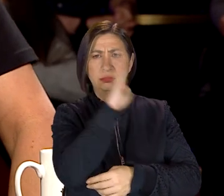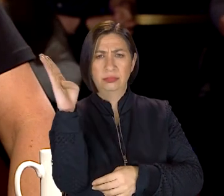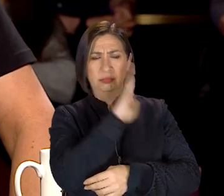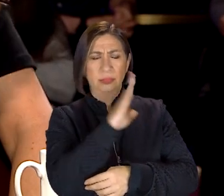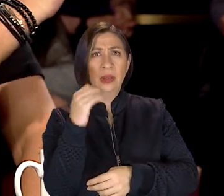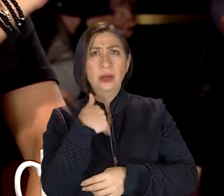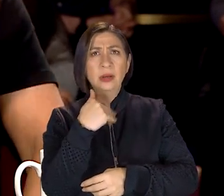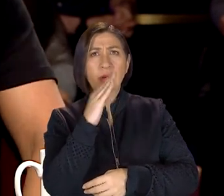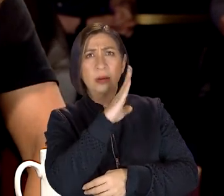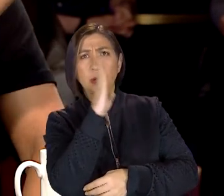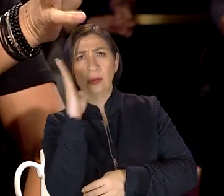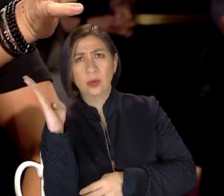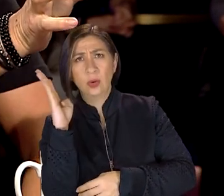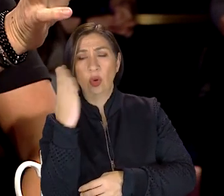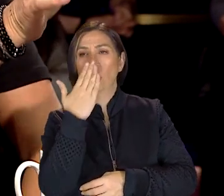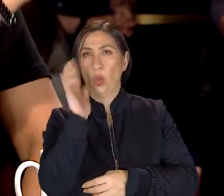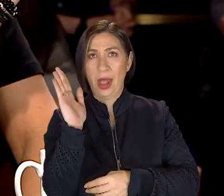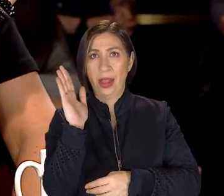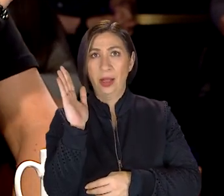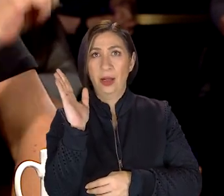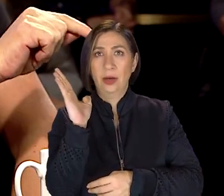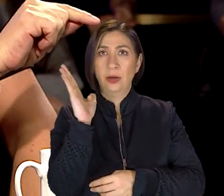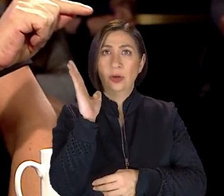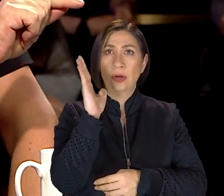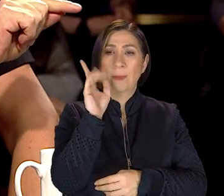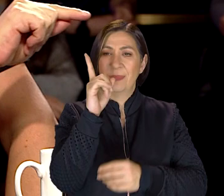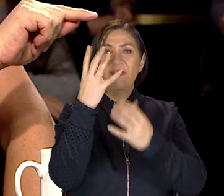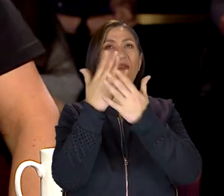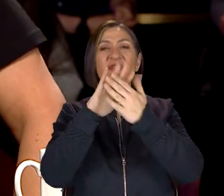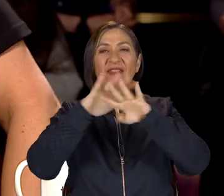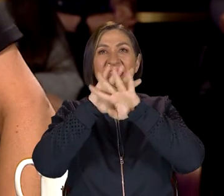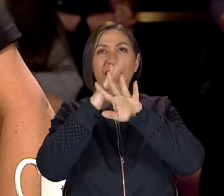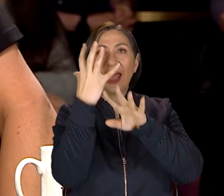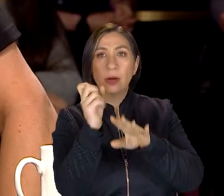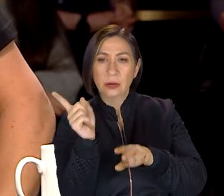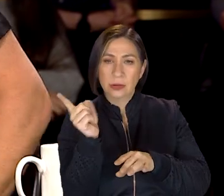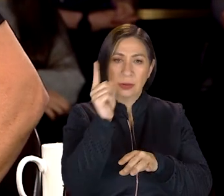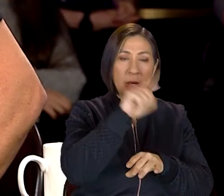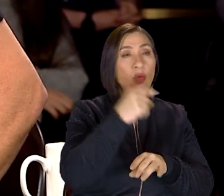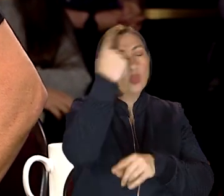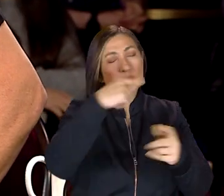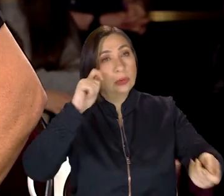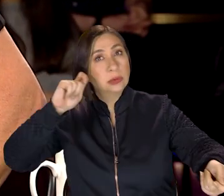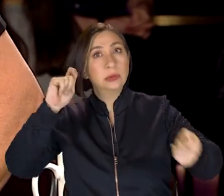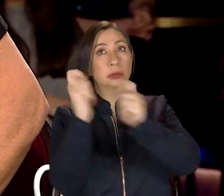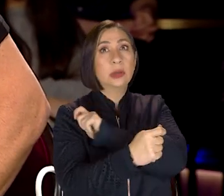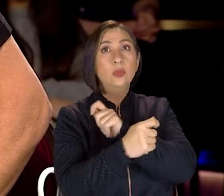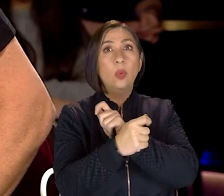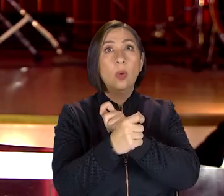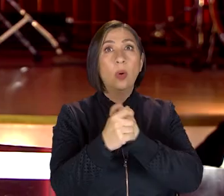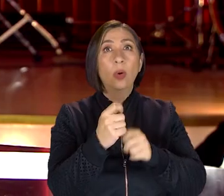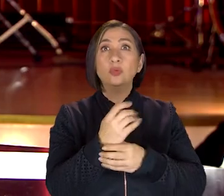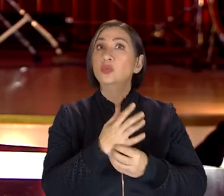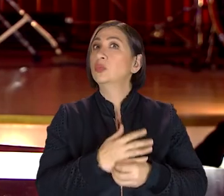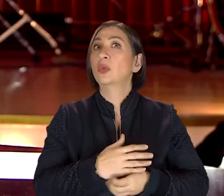geliyor. Şimdi böyle gidince doğalı var. Hı. Tamam mı? Ondan sonra onda bir filtre var herhalde. Böyle yapıyorsun. Hı. Başka bir şey çıkıyor ortaya. Kesinlikle.